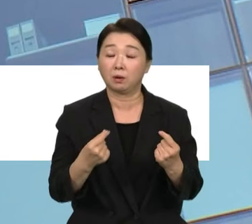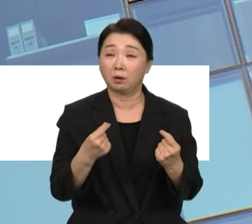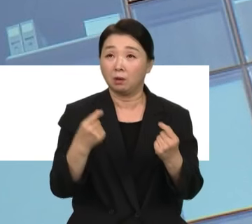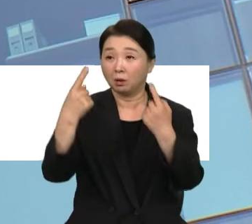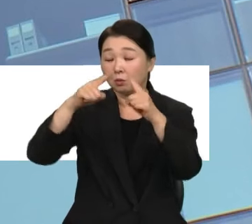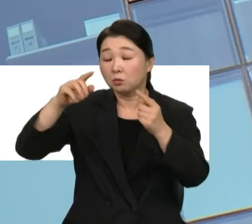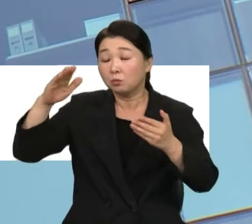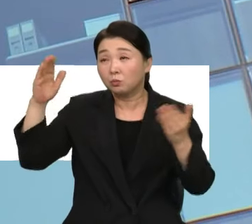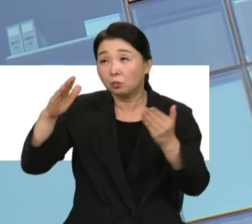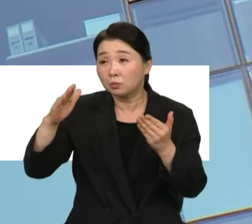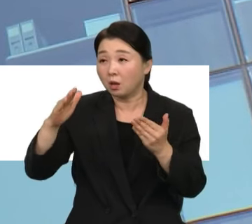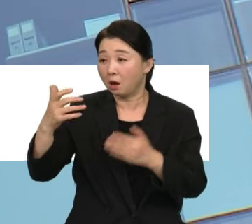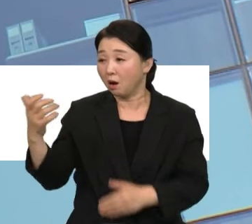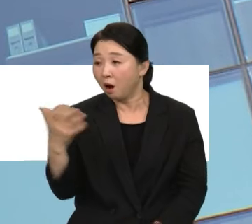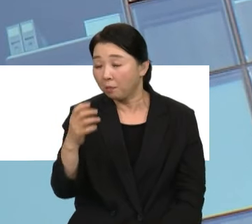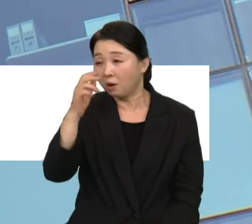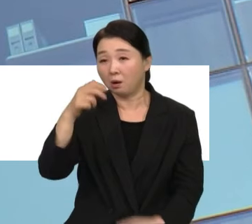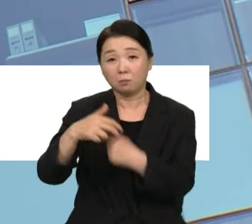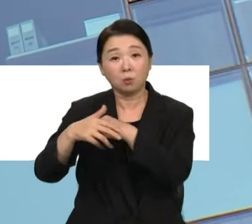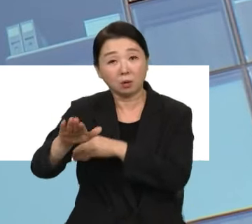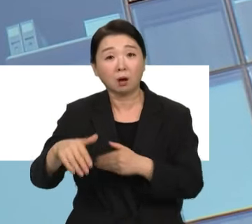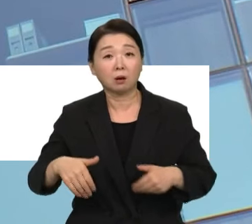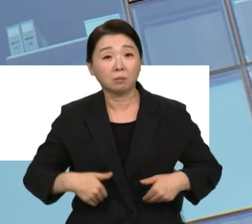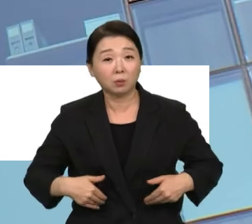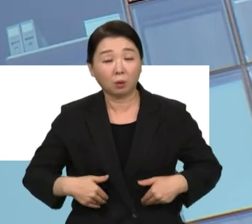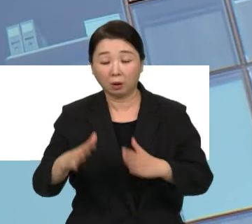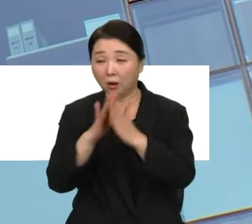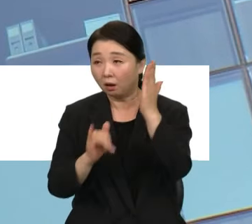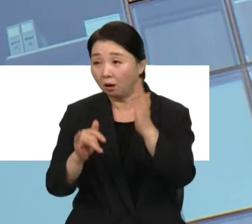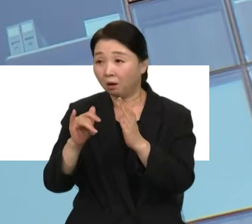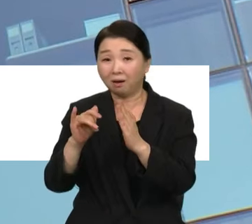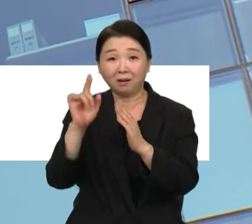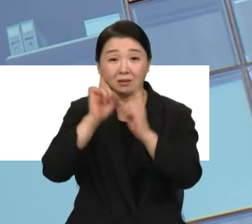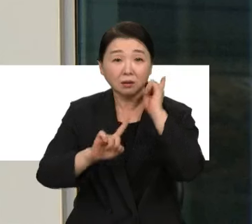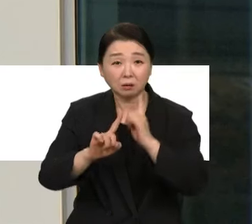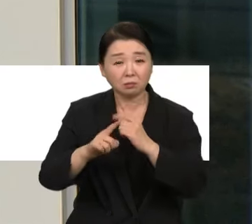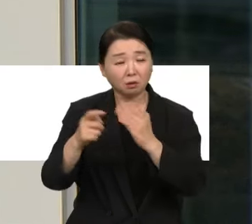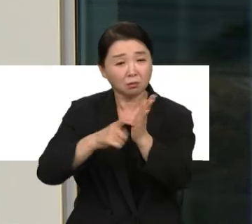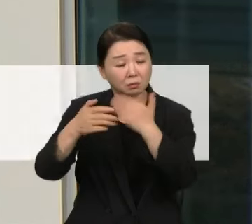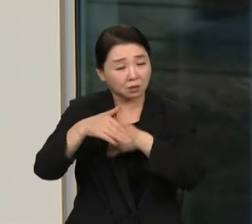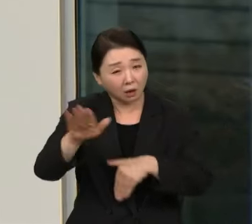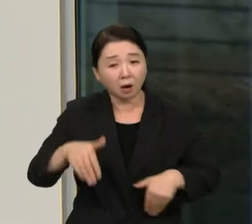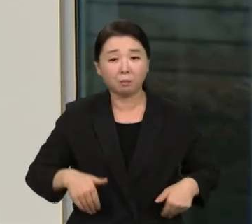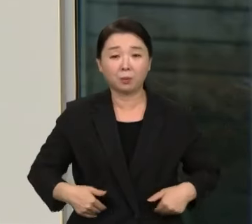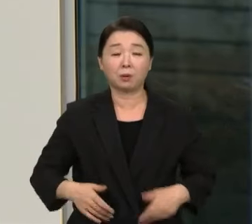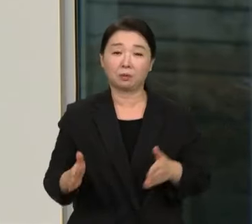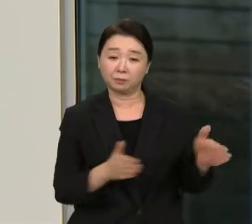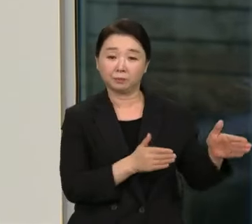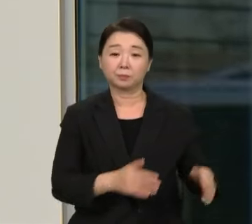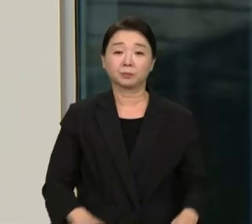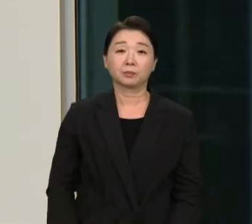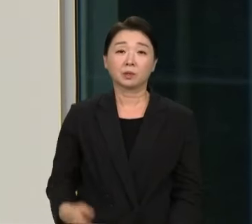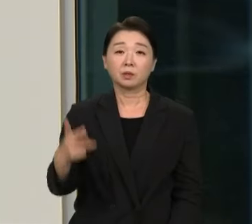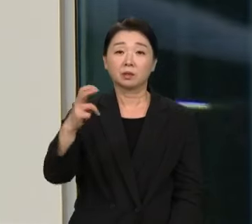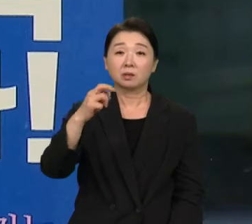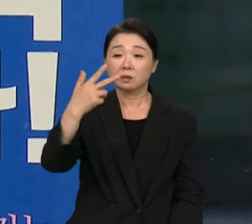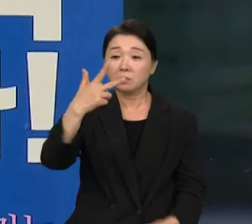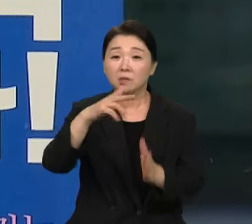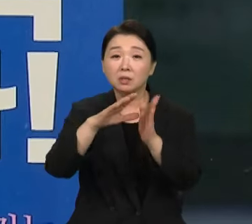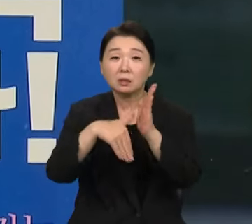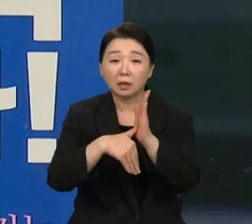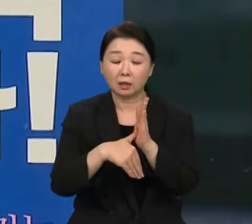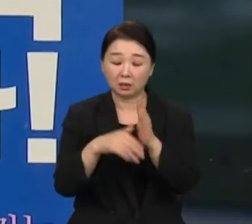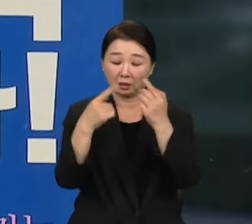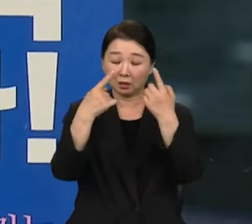수험생도 아프면 병원 가셔야 되고 그 가족들도 다치면 응급실 가셔야 돼요. 그러면서 2027학년도 의대